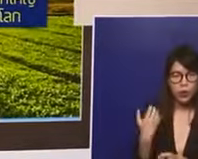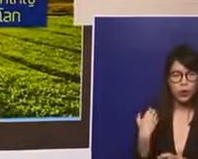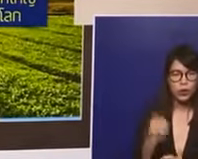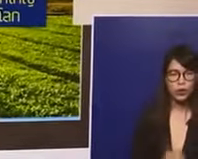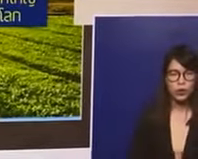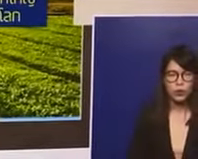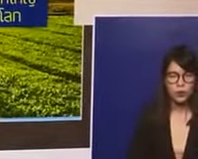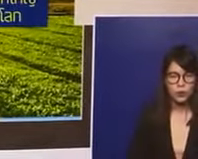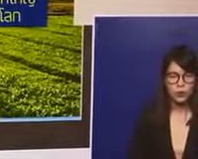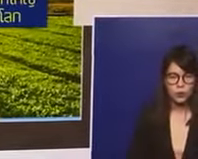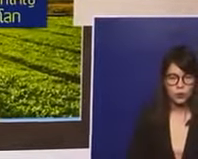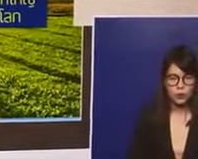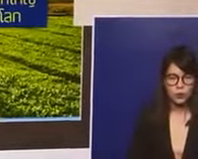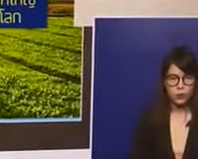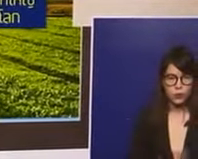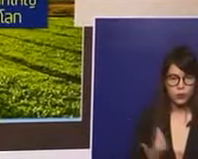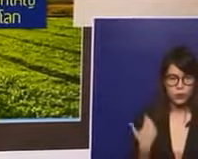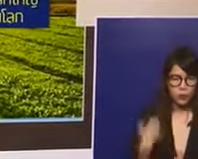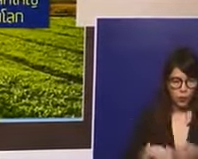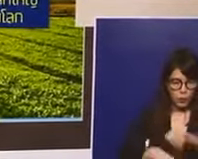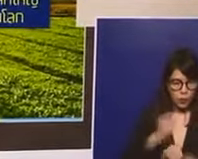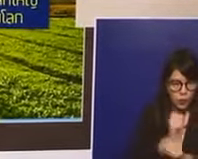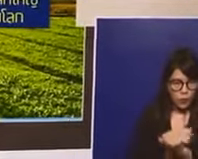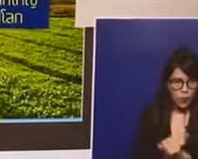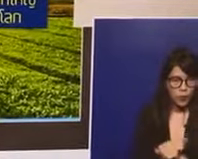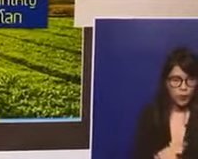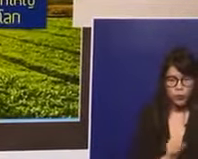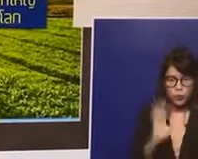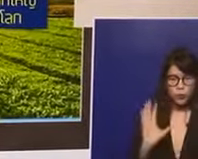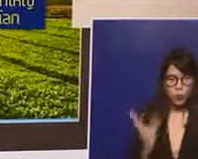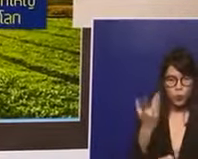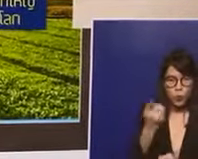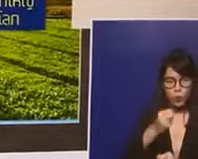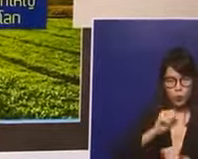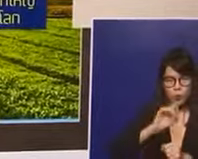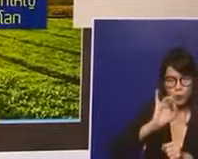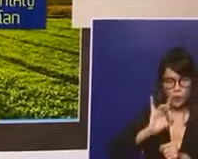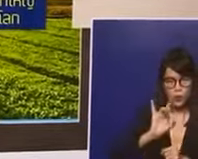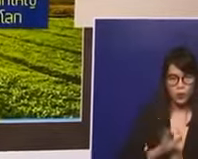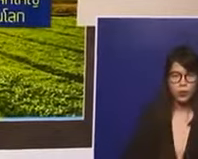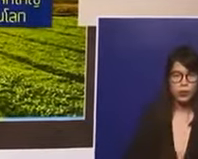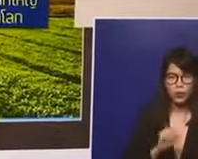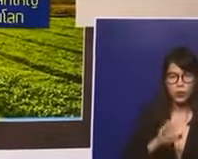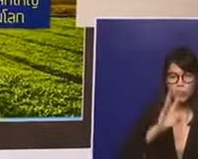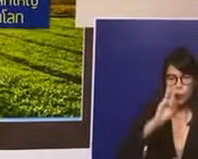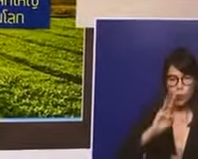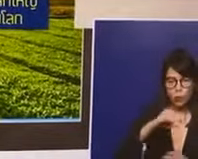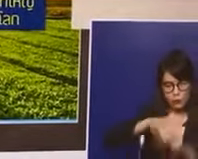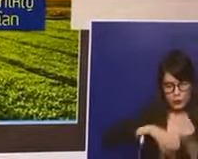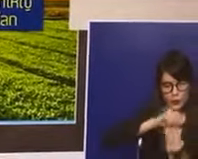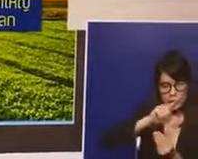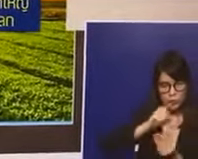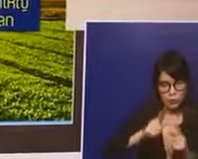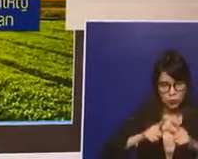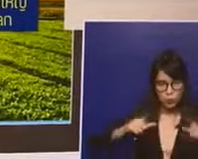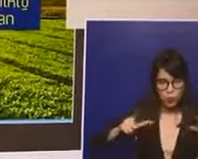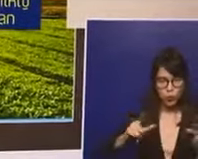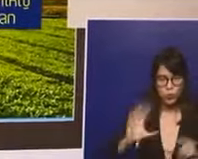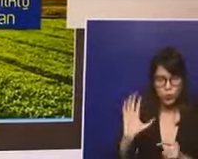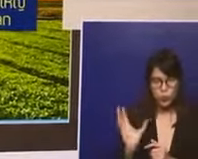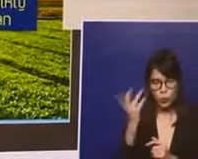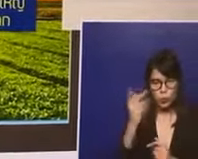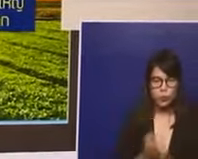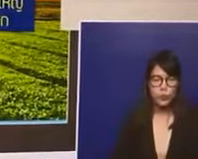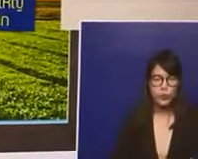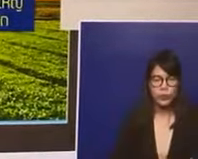18ของประเทศที่มีผลิตผลทางภาคการผลิตใหญ่ที่สุดในโลกอันดับที่26ของประเทศที่เศรษฐกิจใหญ่ที่สุดในโลกอันดับ